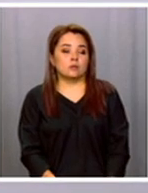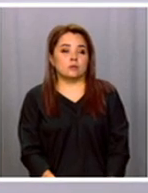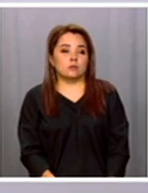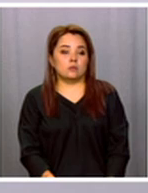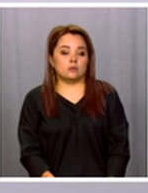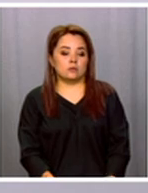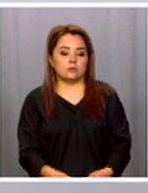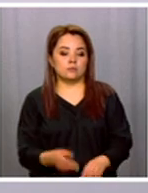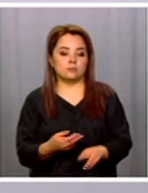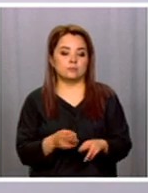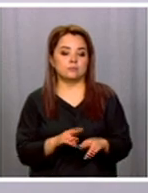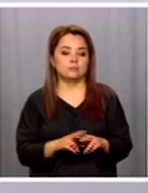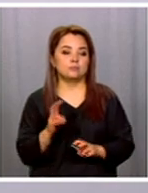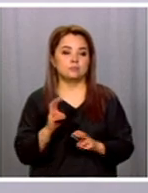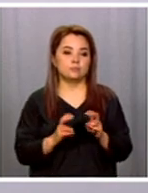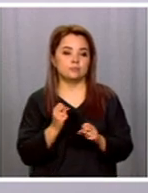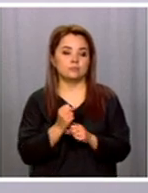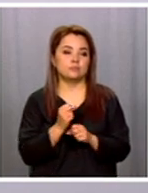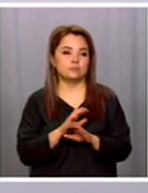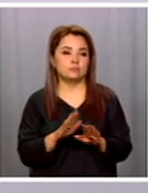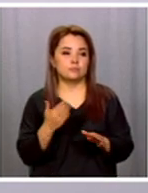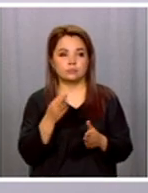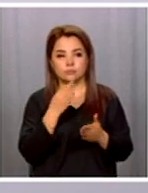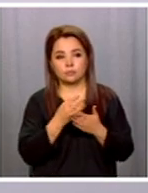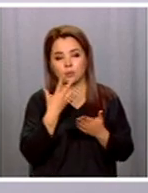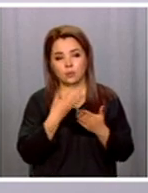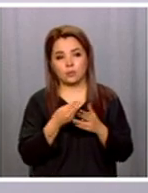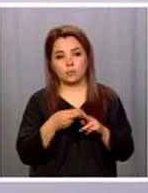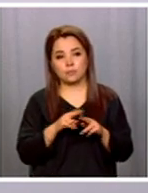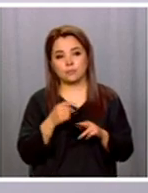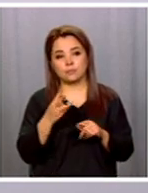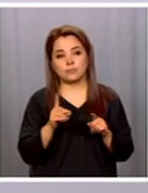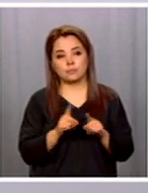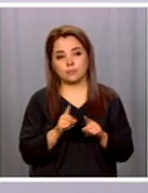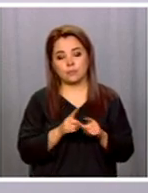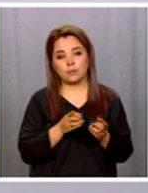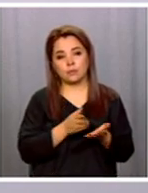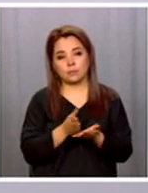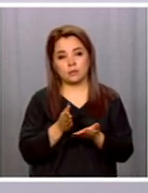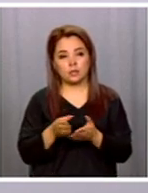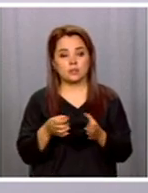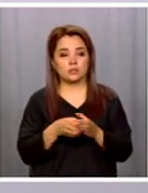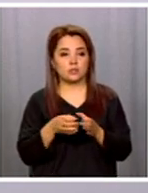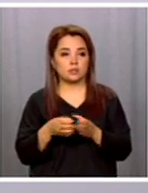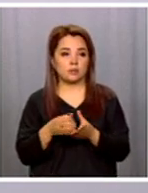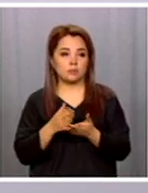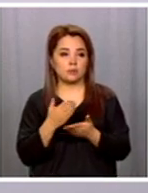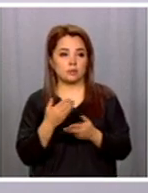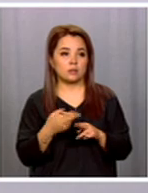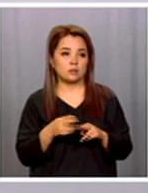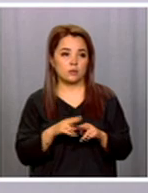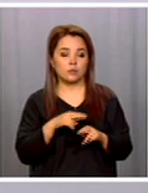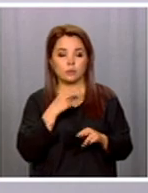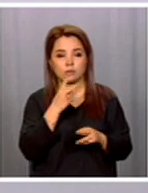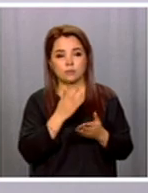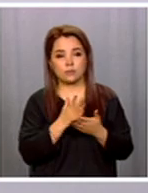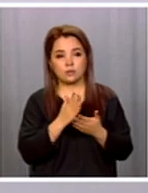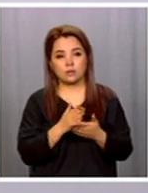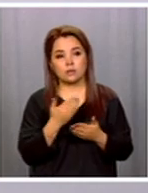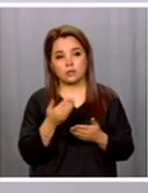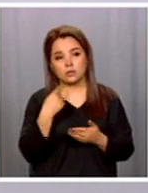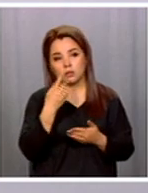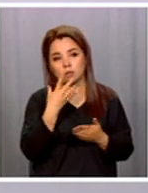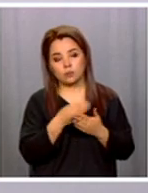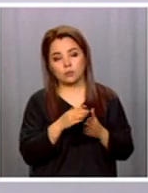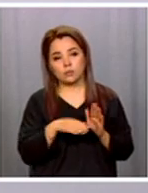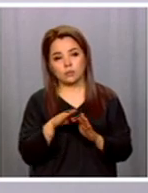Ал енді өндірістік емес қызметтерде өзінен бірнеше бағыттар бойынша жіктеледі. Оны өздеріңізде көріп отырсыздар. Бірінші жеке тұрмысты